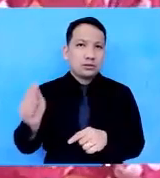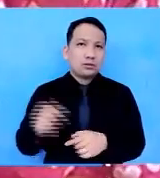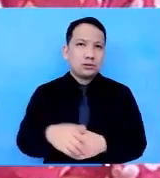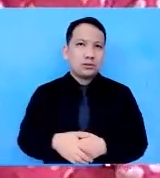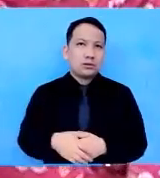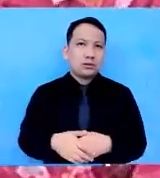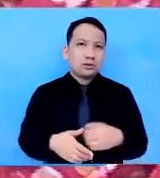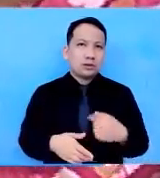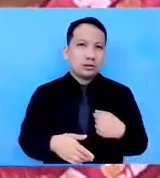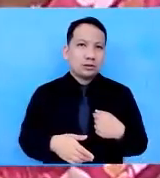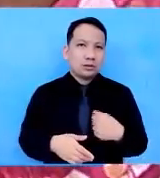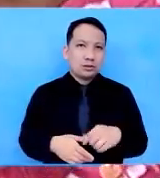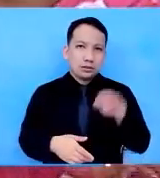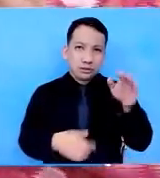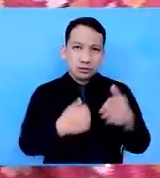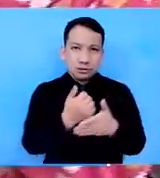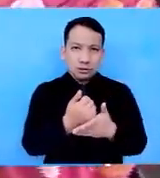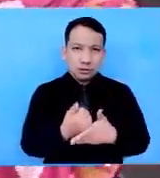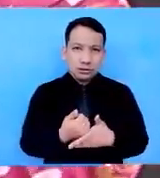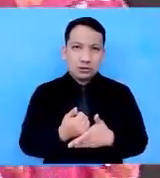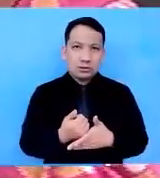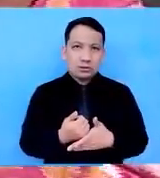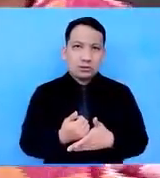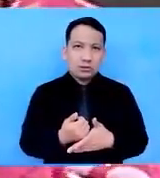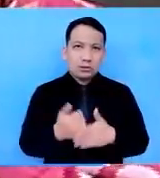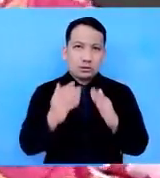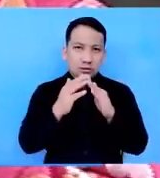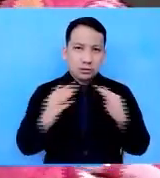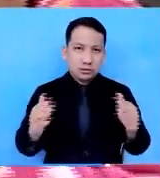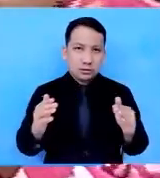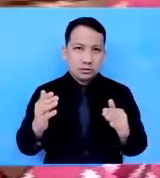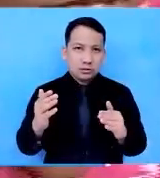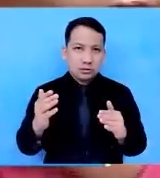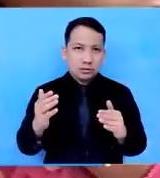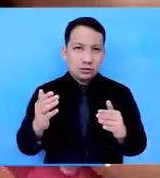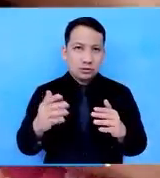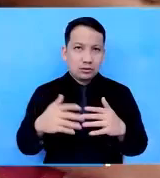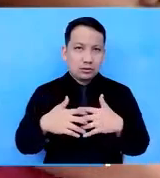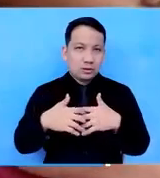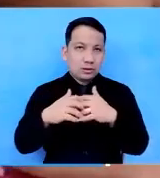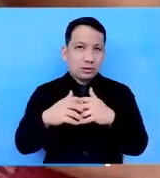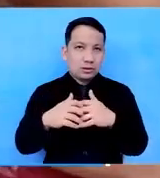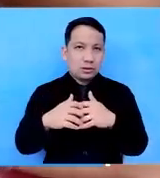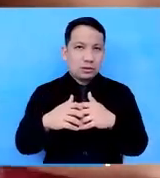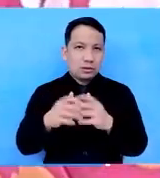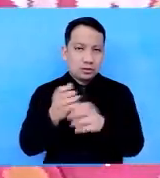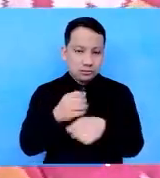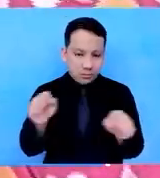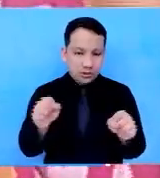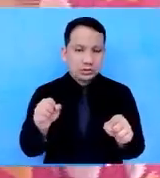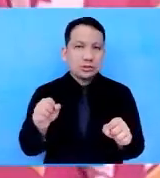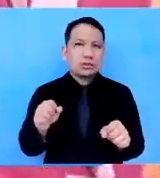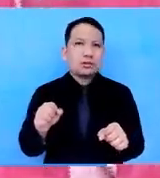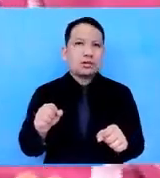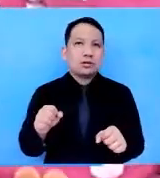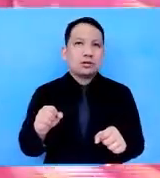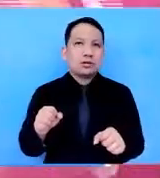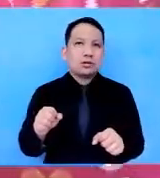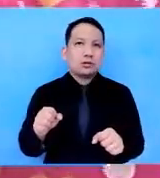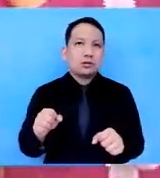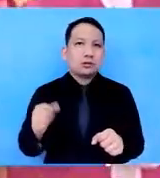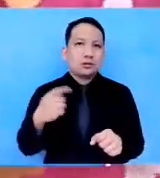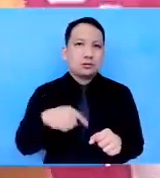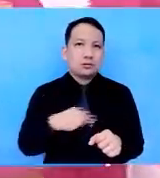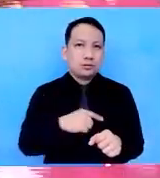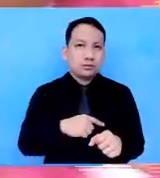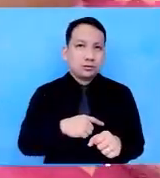po, humihingi po ako ng tulong na yung bahay namin, ma-safe ba? Kawawa naman yung mga anak